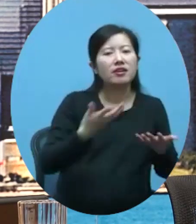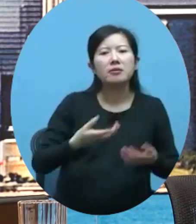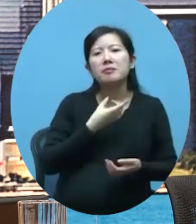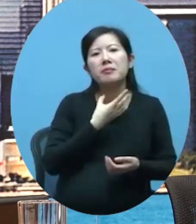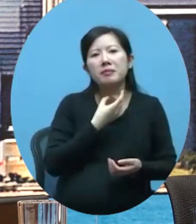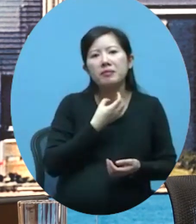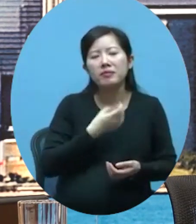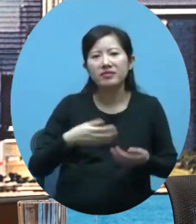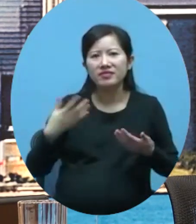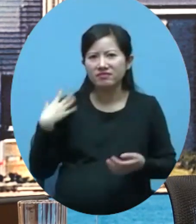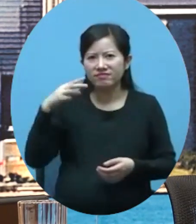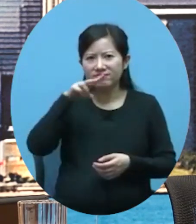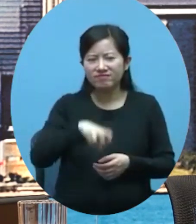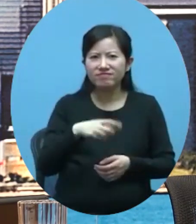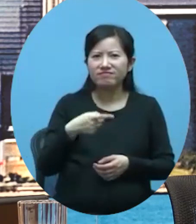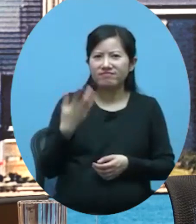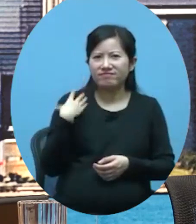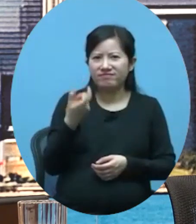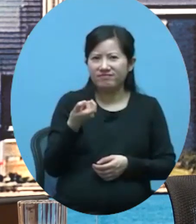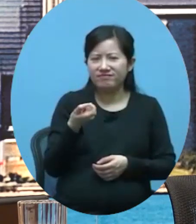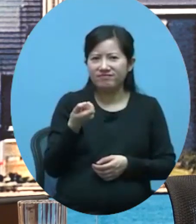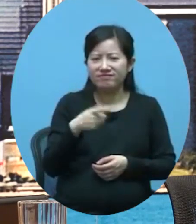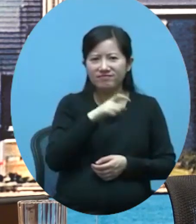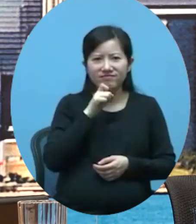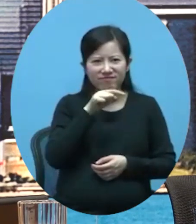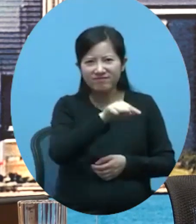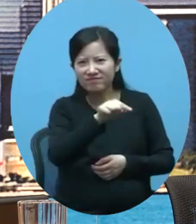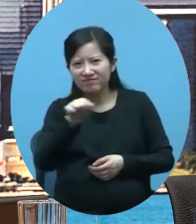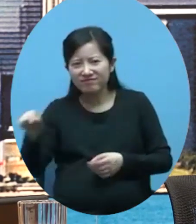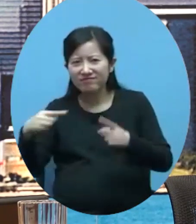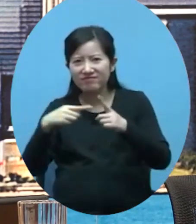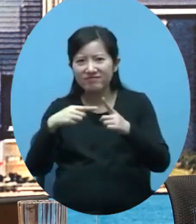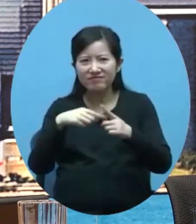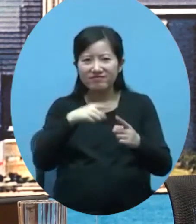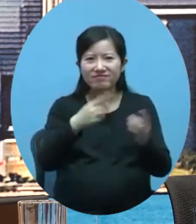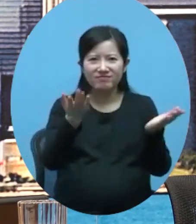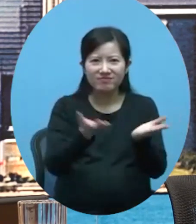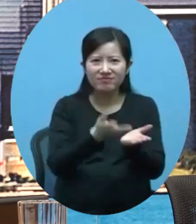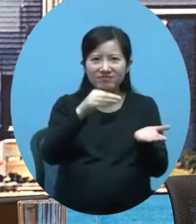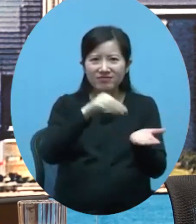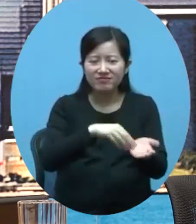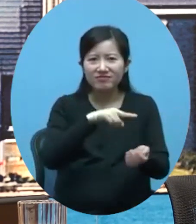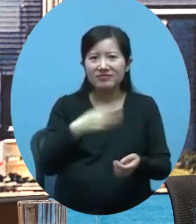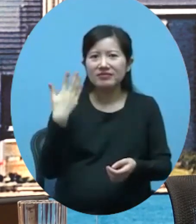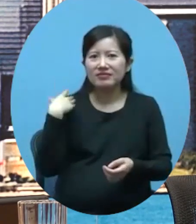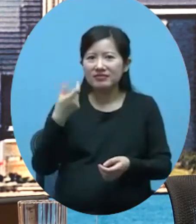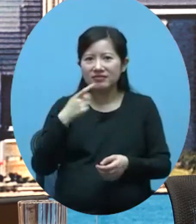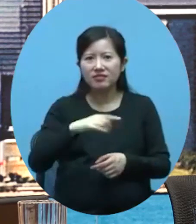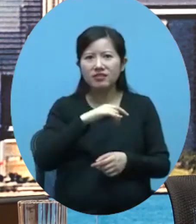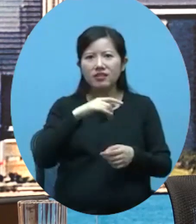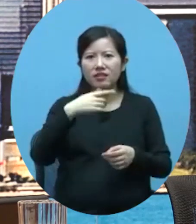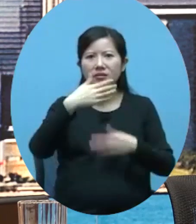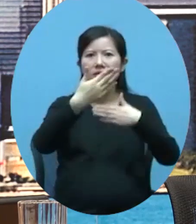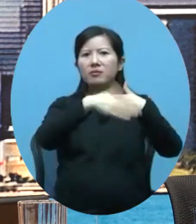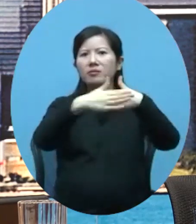我們觀察近期的一些個案我們看到有些人現在確診的人呢他之前曾經去過不同的長日體醫生的